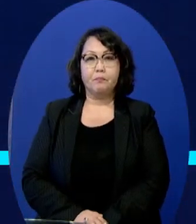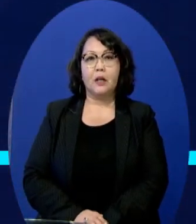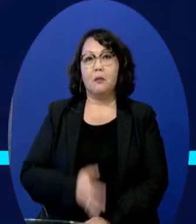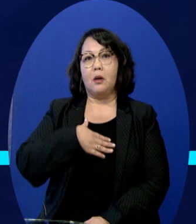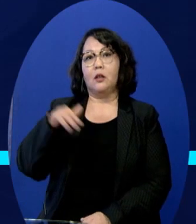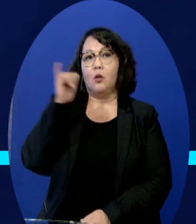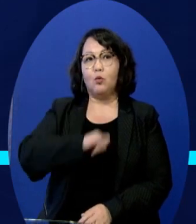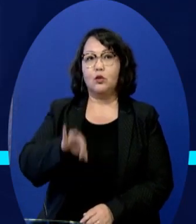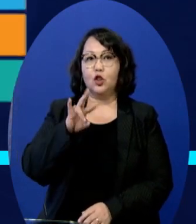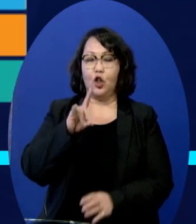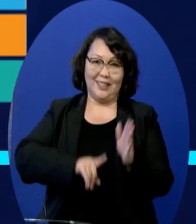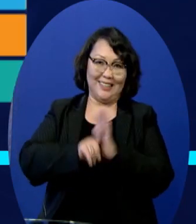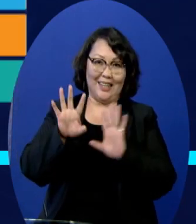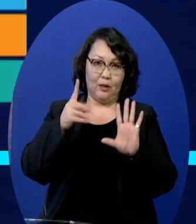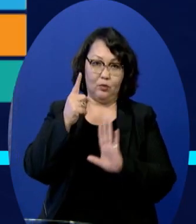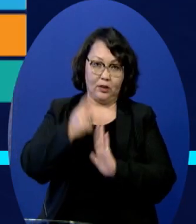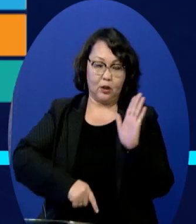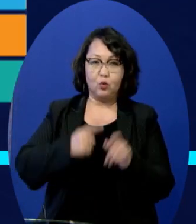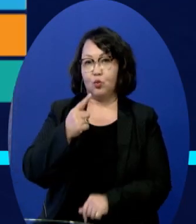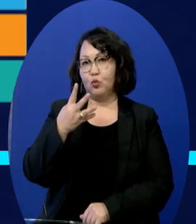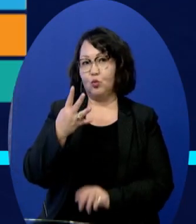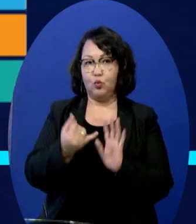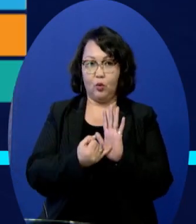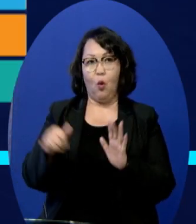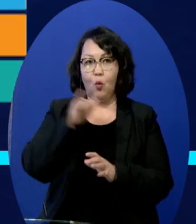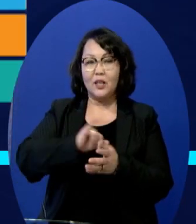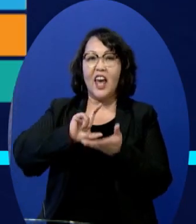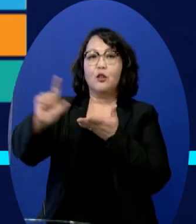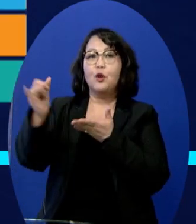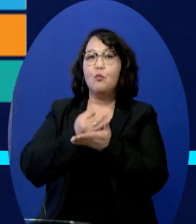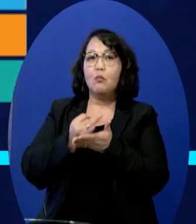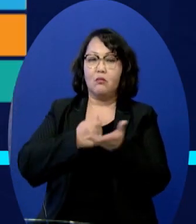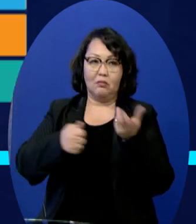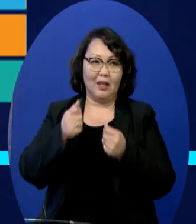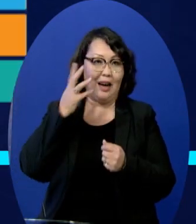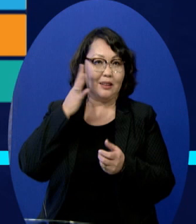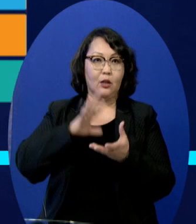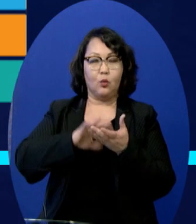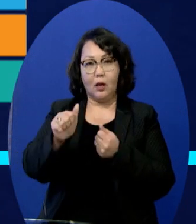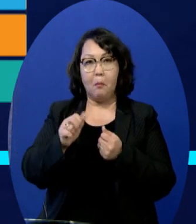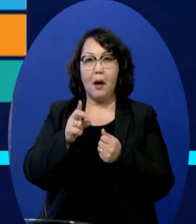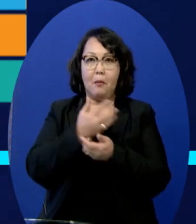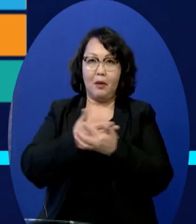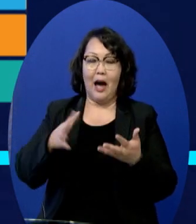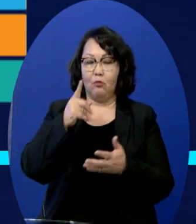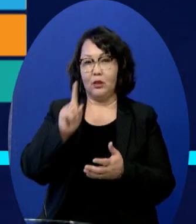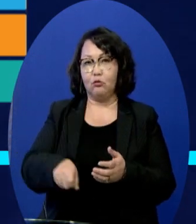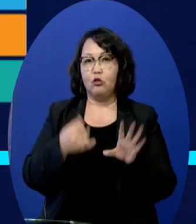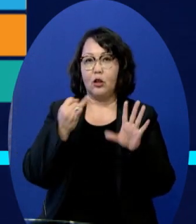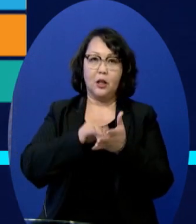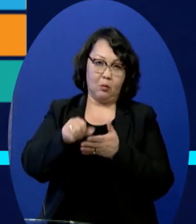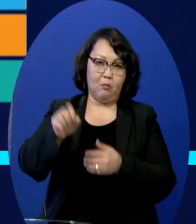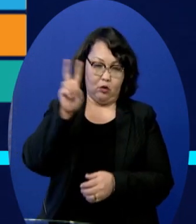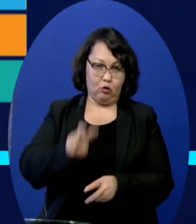Манай улс энэ оны эхний 11 сард нийтдээ 146 улстай худалдаа хийж гадаад худалдааны бараа эргэлт 11.7 тэрбум ам доллар болсон